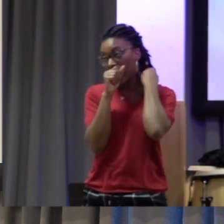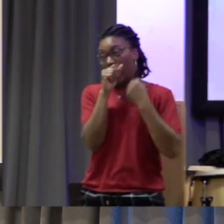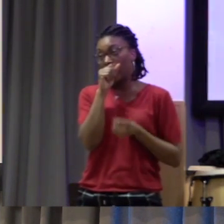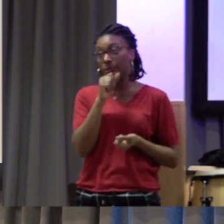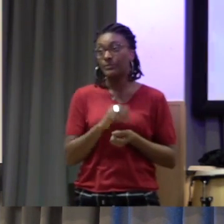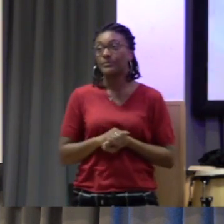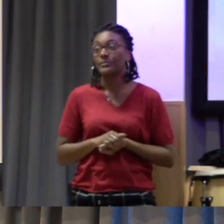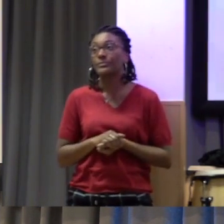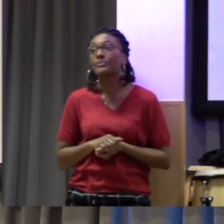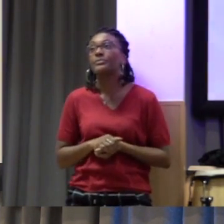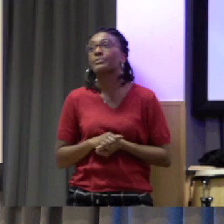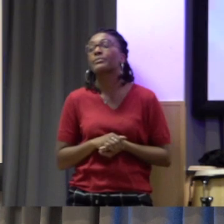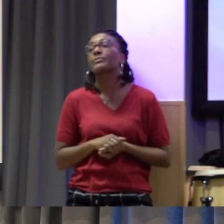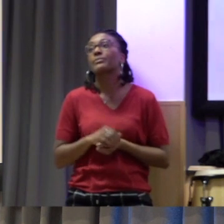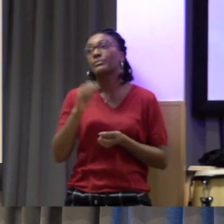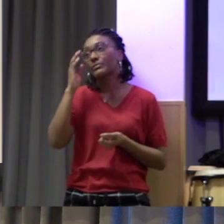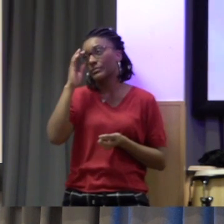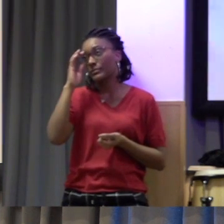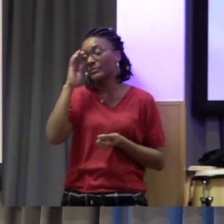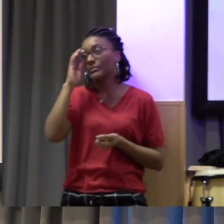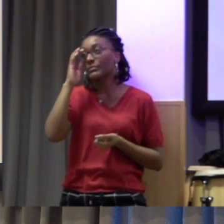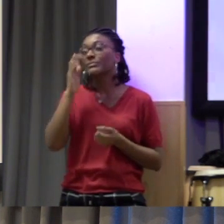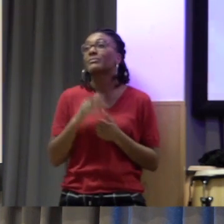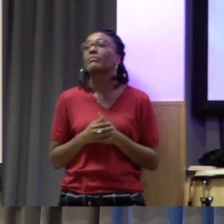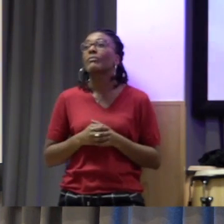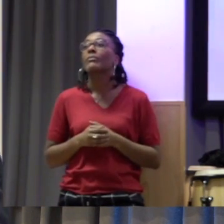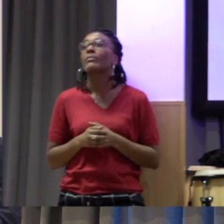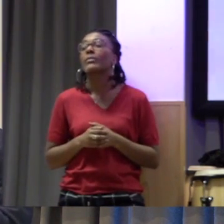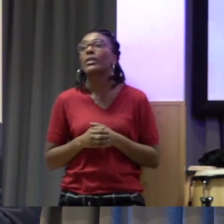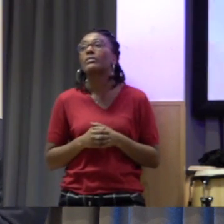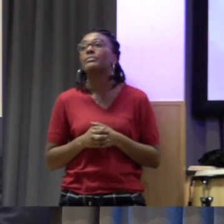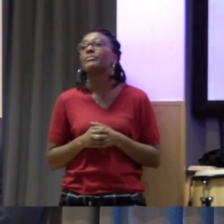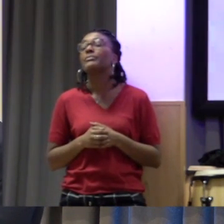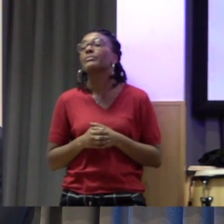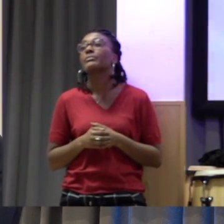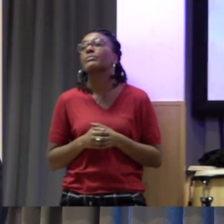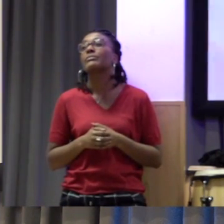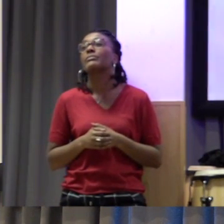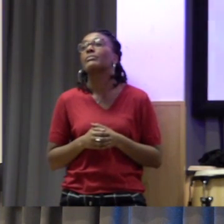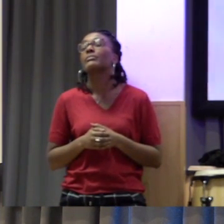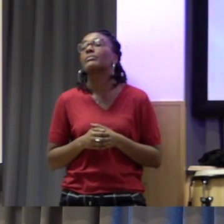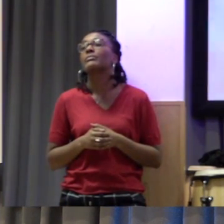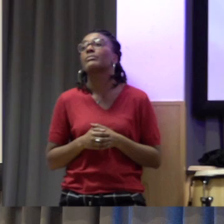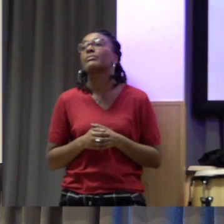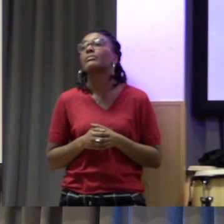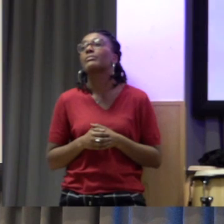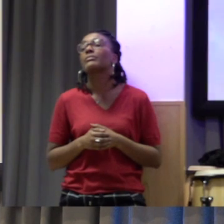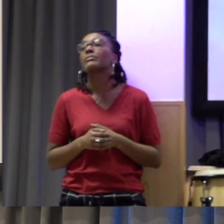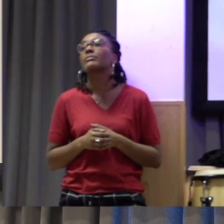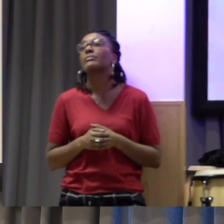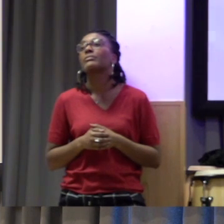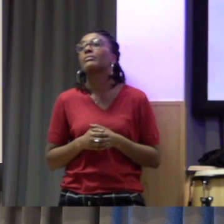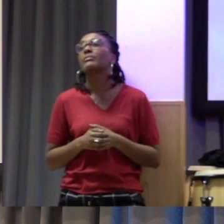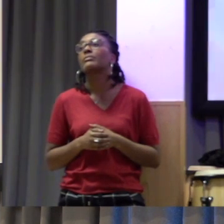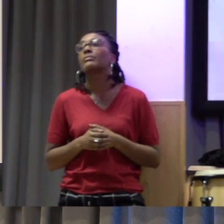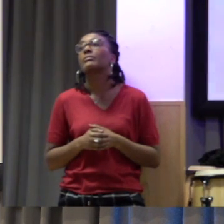et aussi de la bénédiction de Dieu. Or, dans ce que nous avons lu tout à l'heure, il est dit que les fils